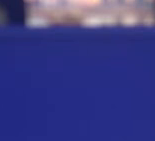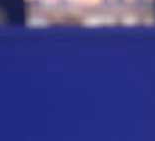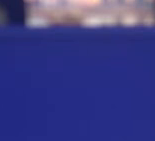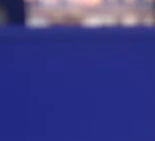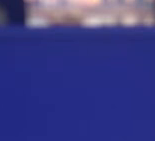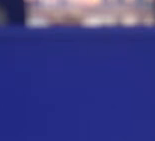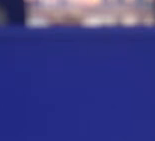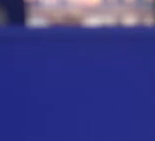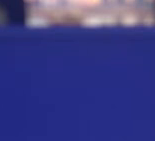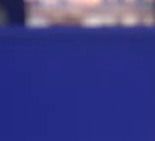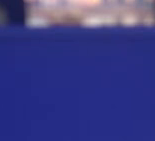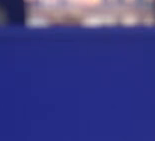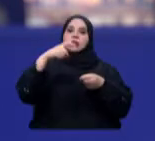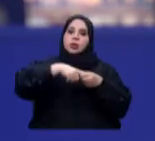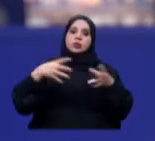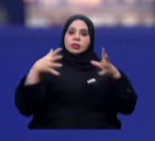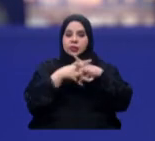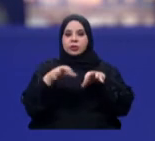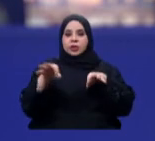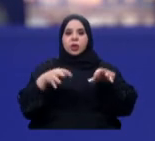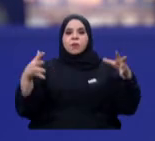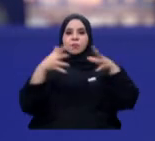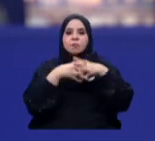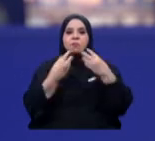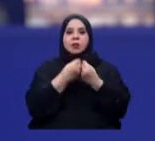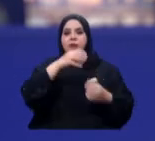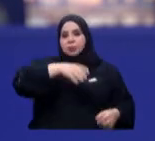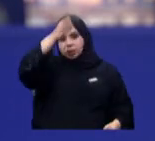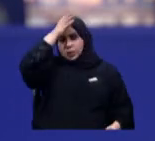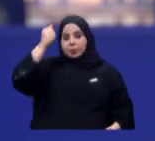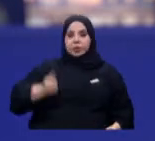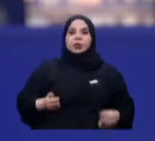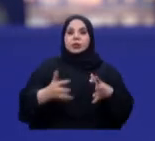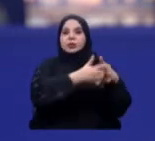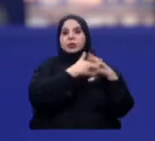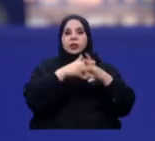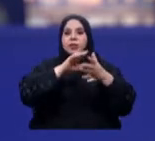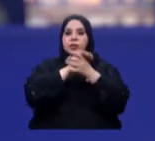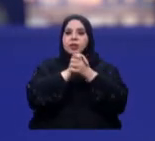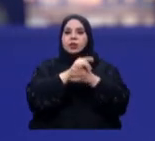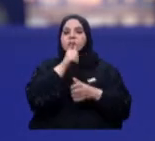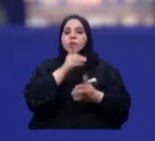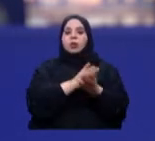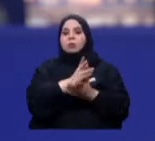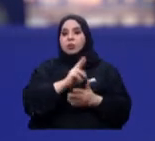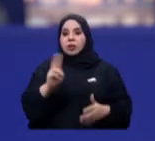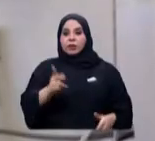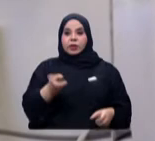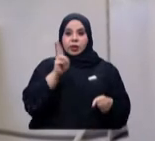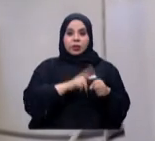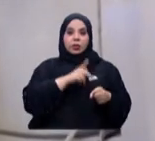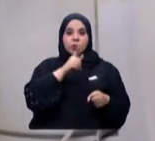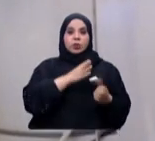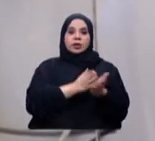تعزيز التعاون والتنسيق المشترك بين مملكة البحرين والولايات المتحدة الأمريكية الصديقة على مختلف الأصعدة، خاصة في